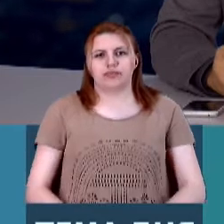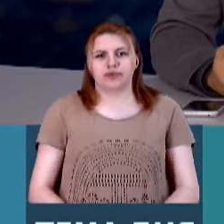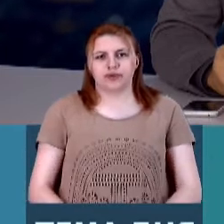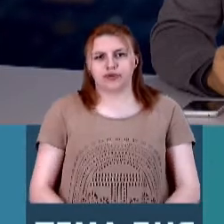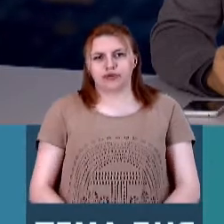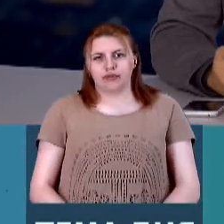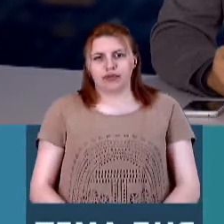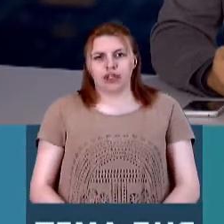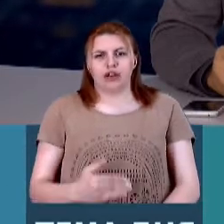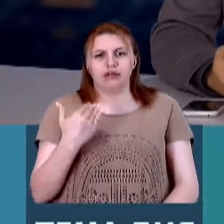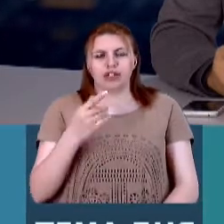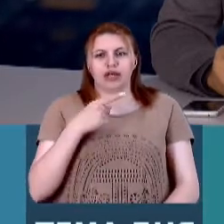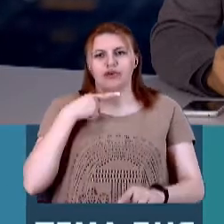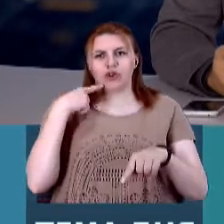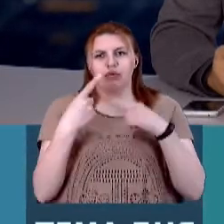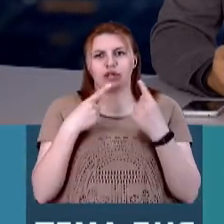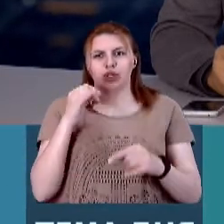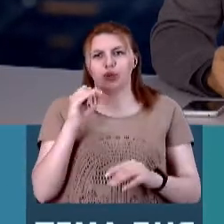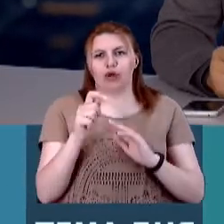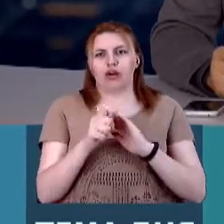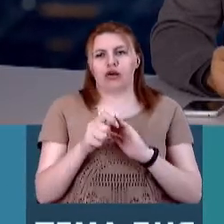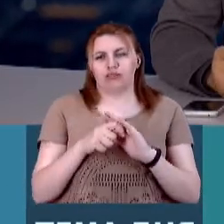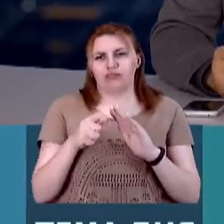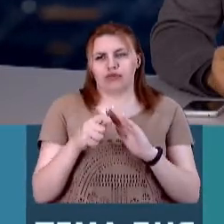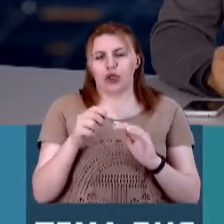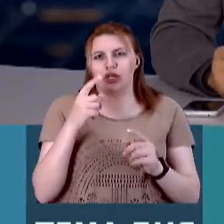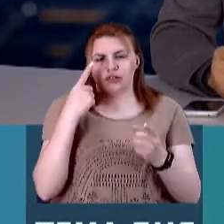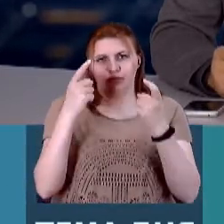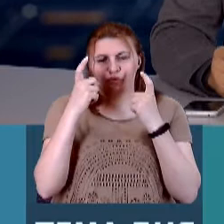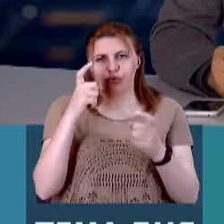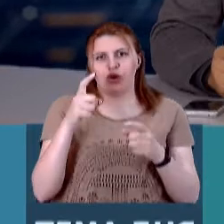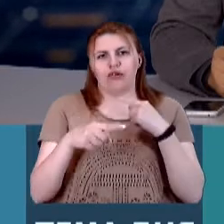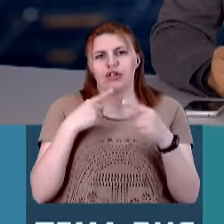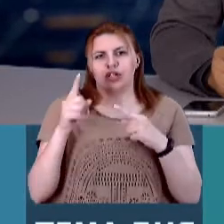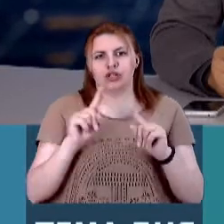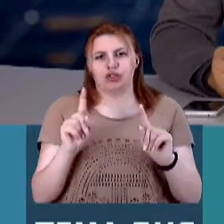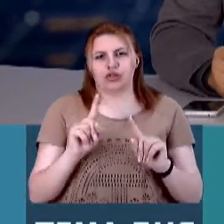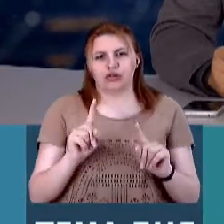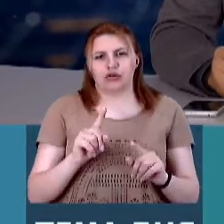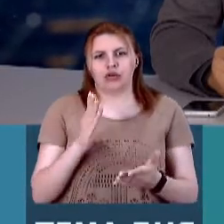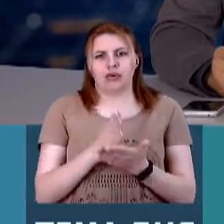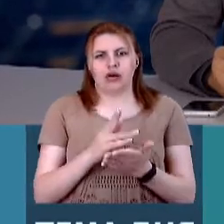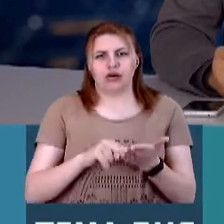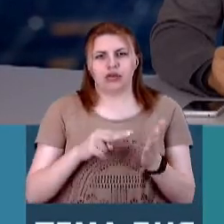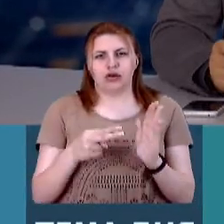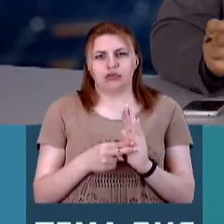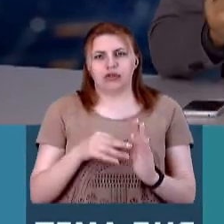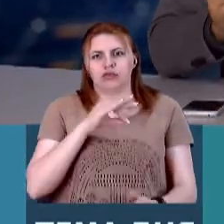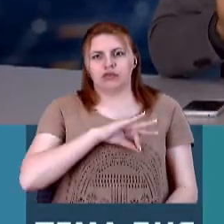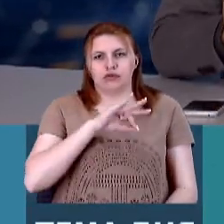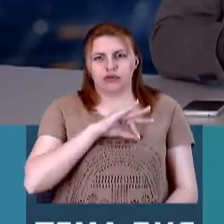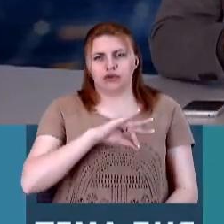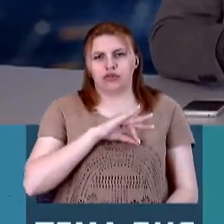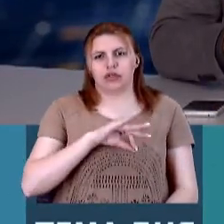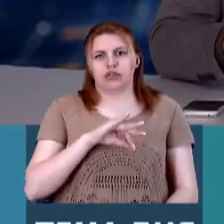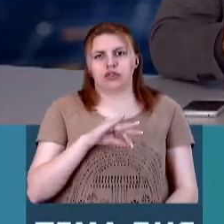Дмитре, ви в коментарі видання UA.Info сказали, що окупанти мають намір використати парад для перекидання військової техніки. Розкажіть,